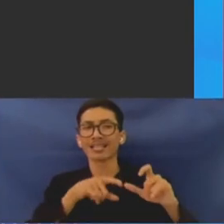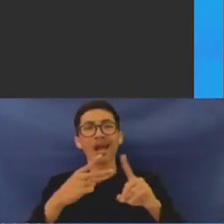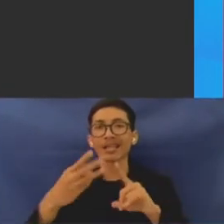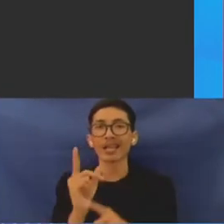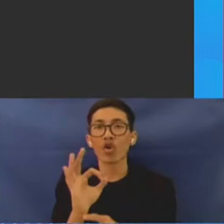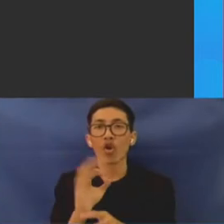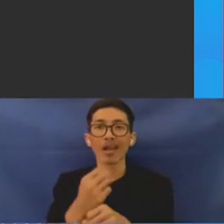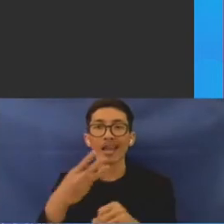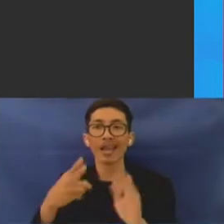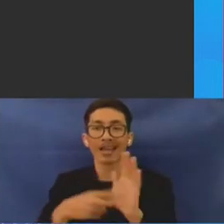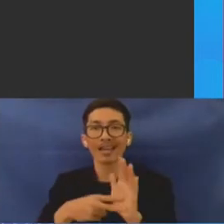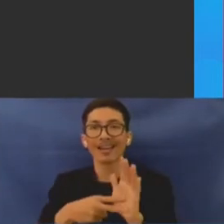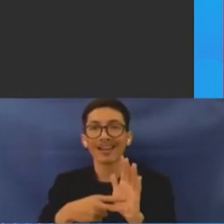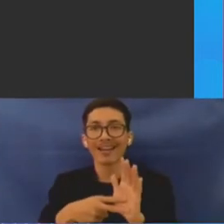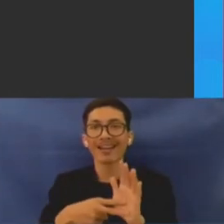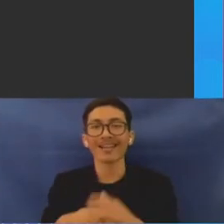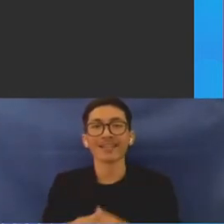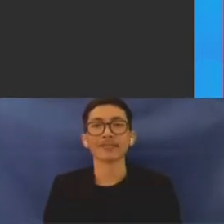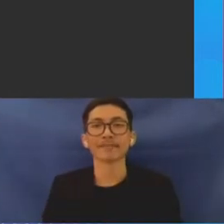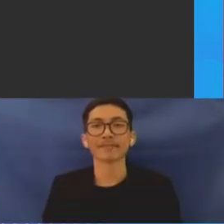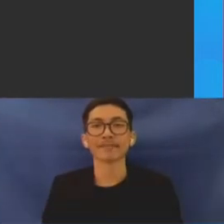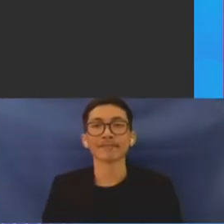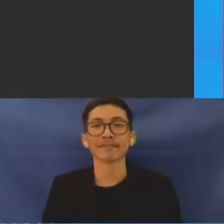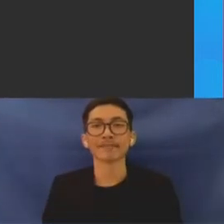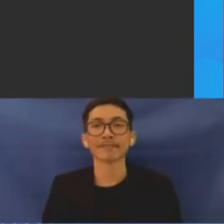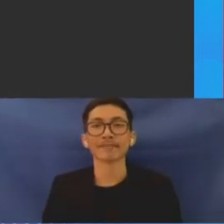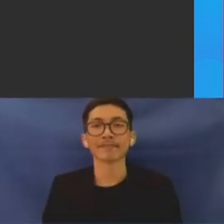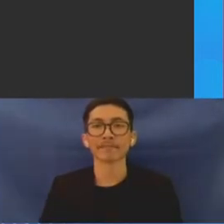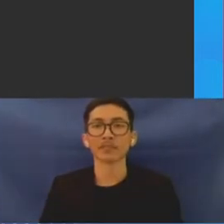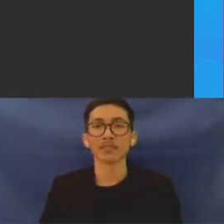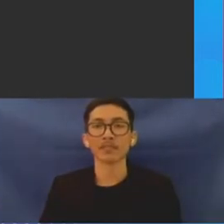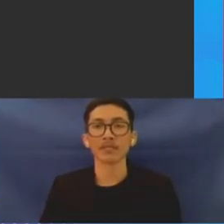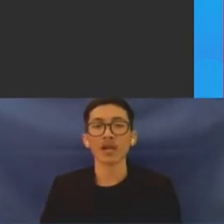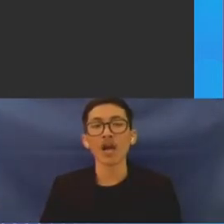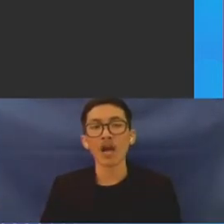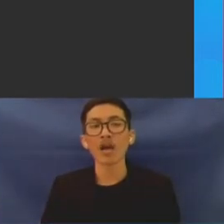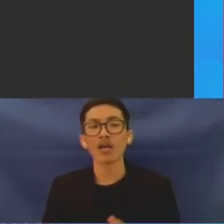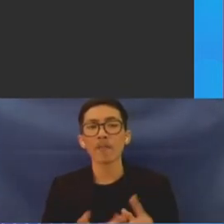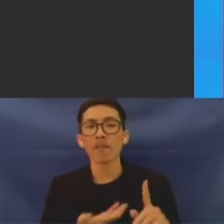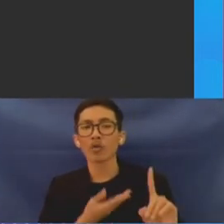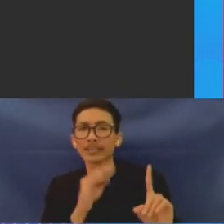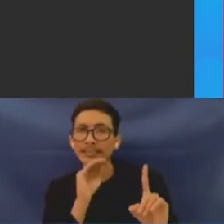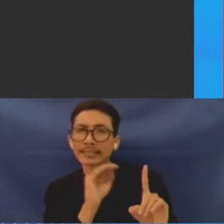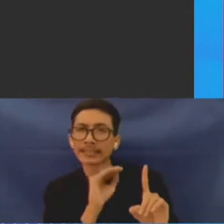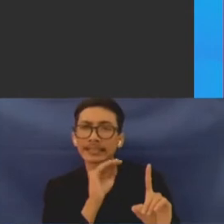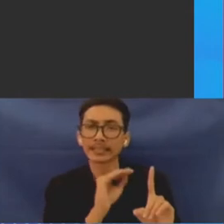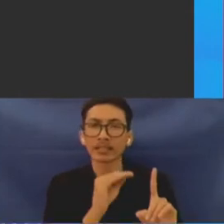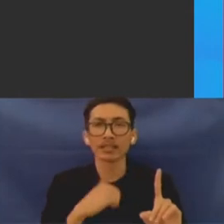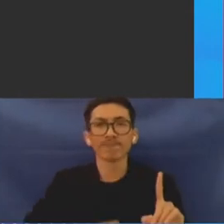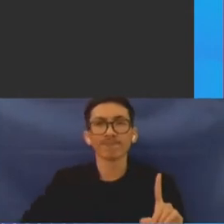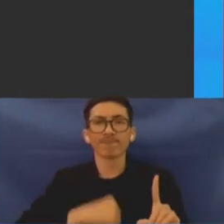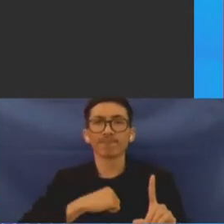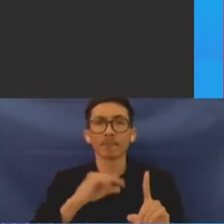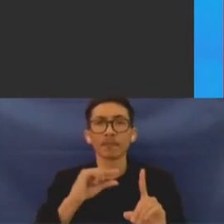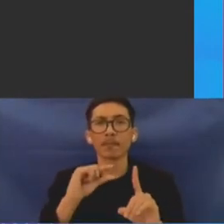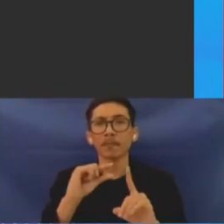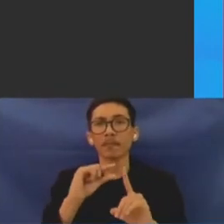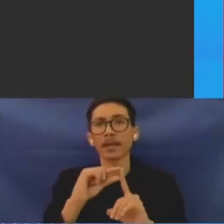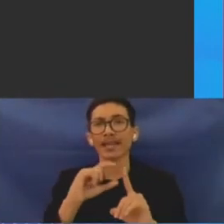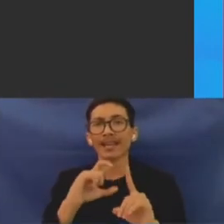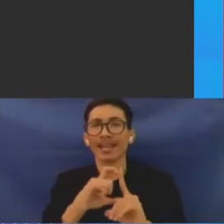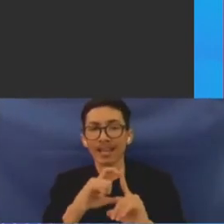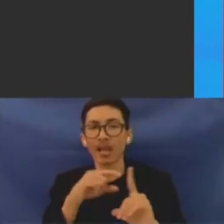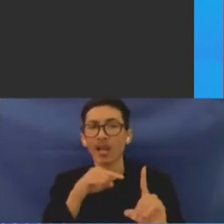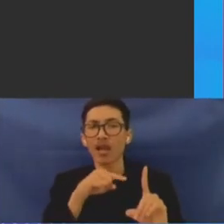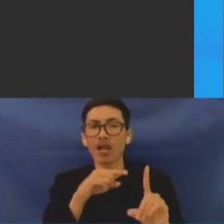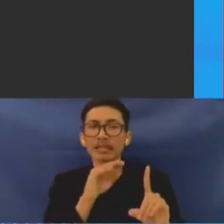untuk menambah rasa percaya dirinya juga bahwa dia juga merupakan bagian dari masyarakat, bagian dari lingkungan besar